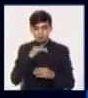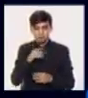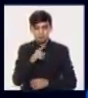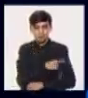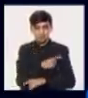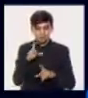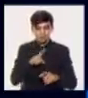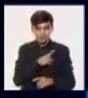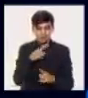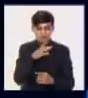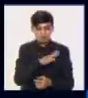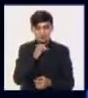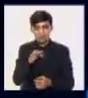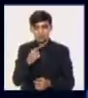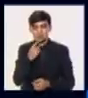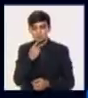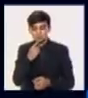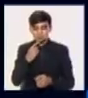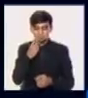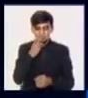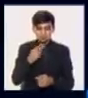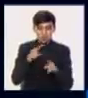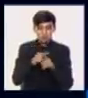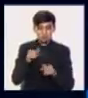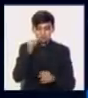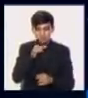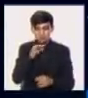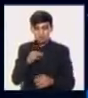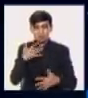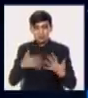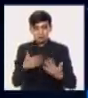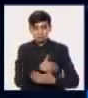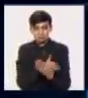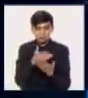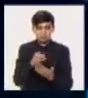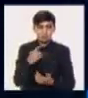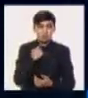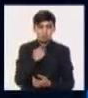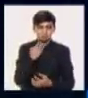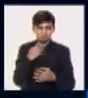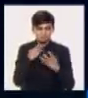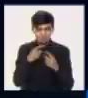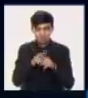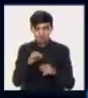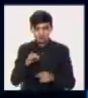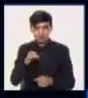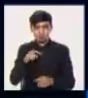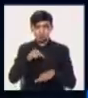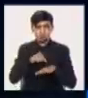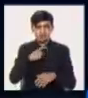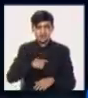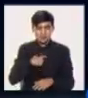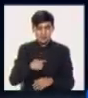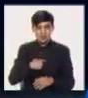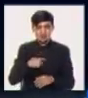мамандар. Дәммен иіс сезбей, дене қызуы көтеріліп, әлсіреп, тамағы жыбырлап, өзін жайсыз сезінетіндер әлі